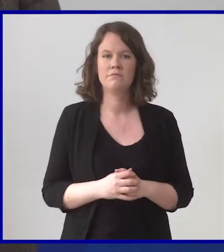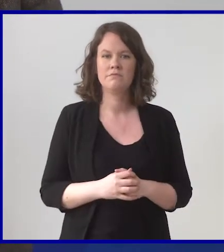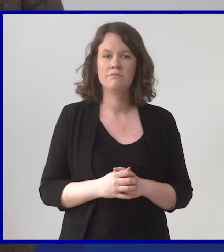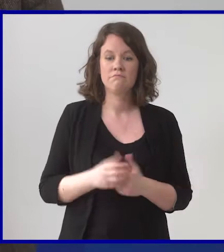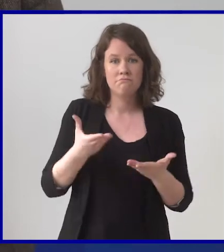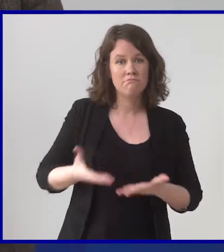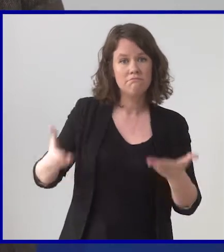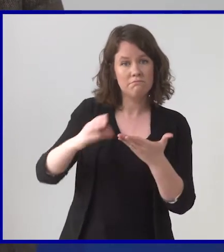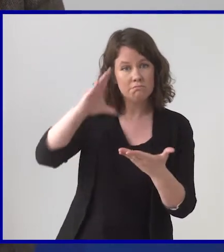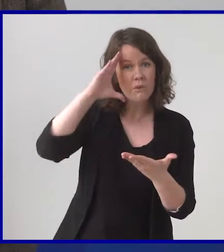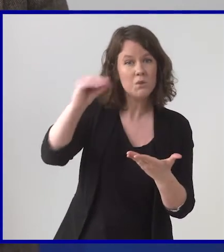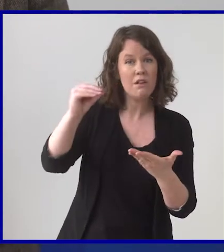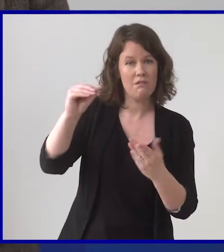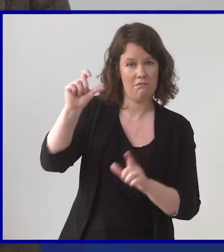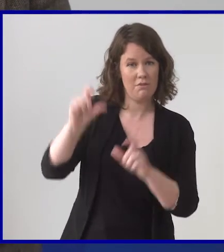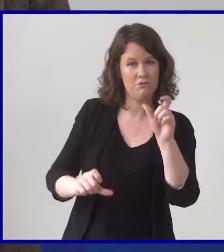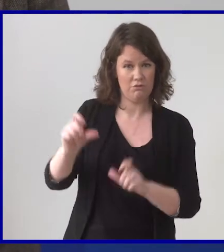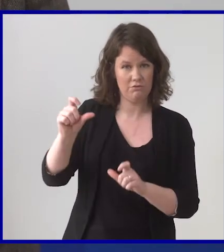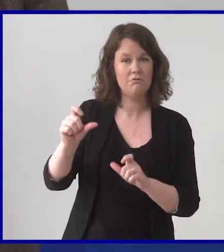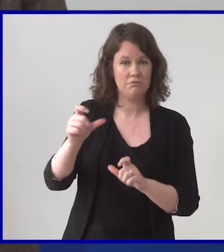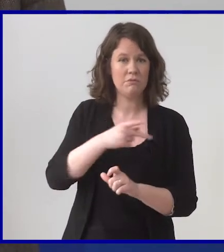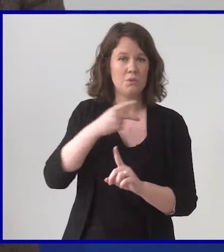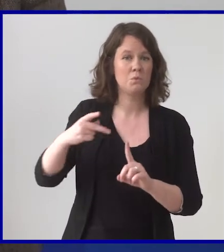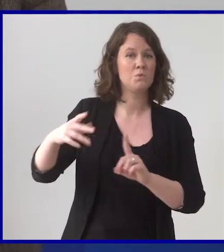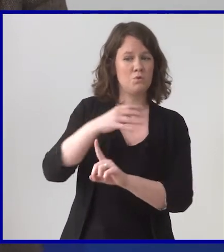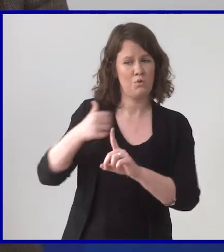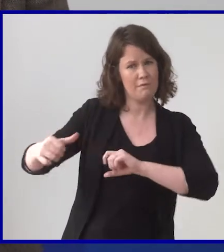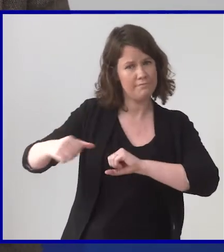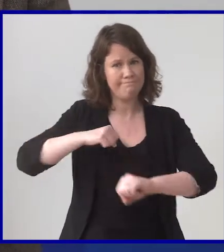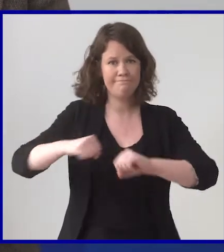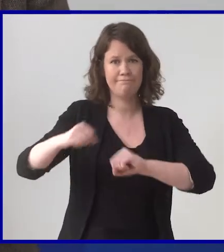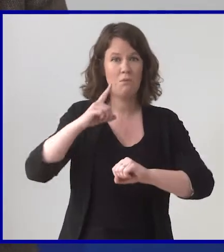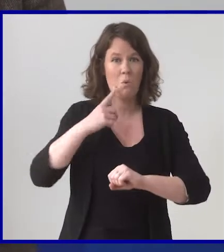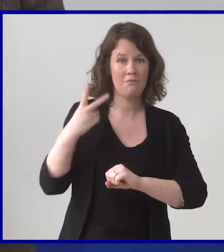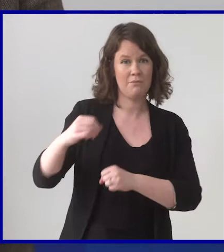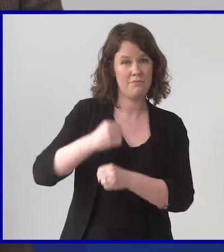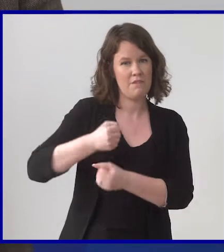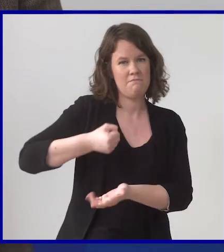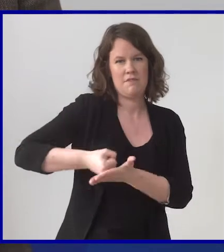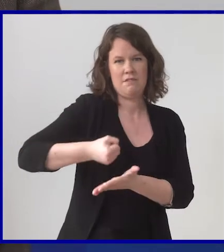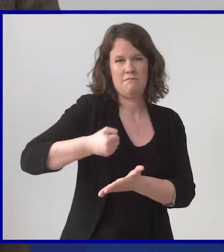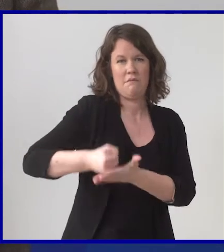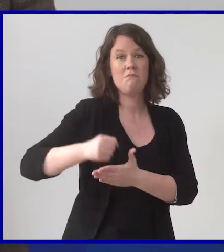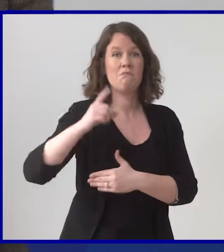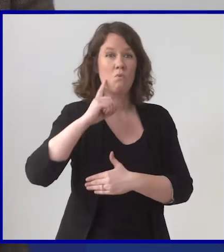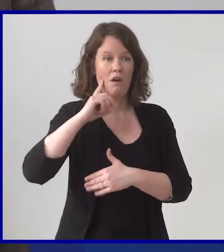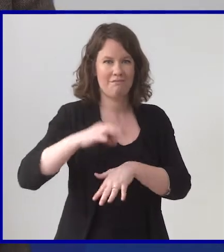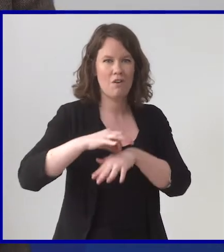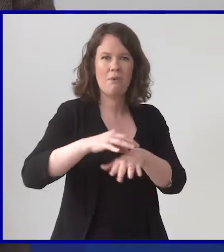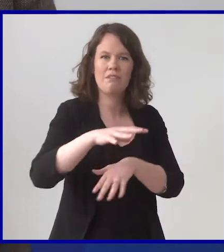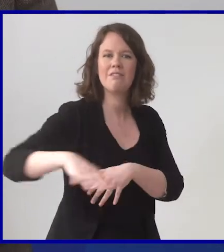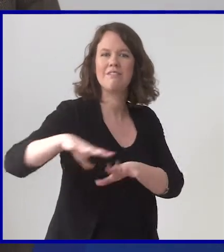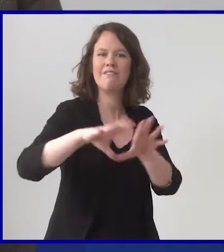Les professionnels du secteur médico-social se mobilisent pour organiser un service minimum d'appui aux